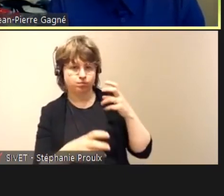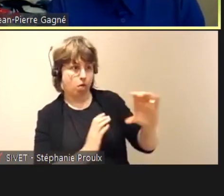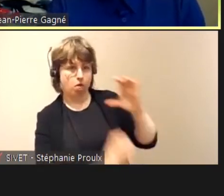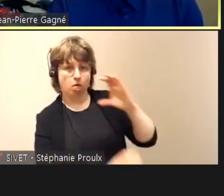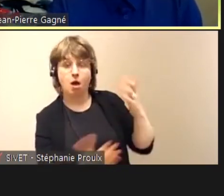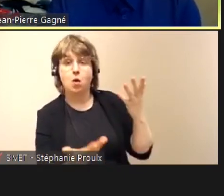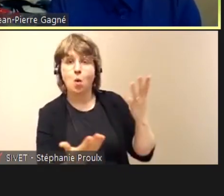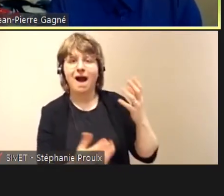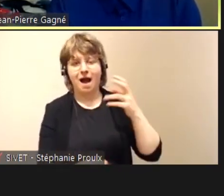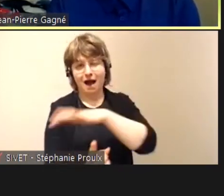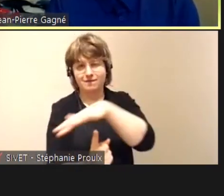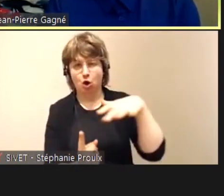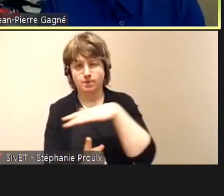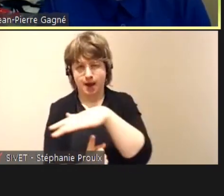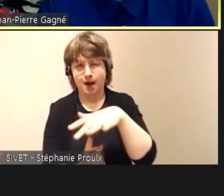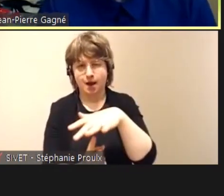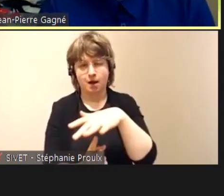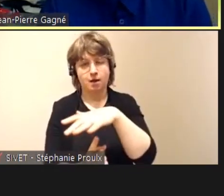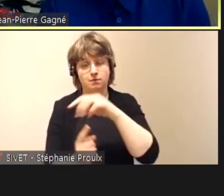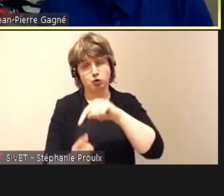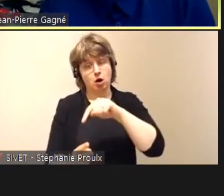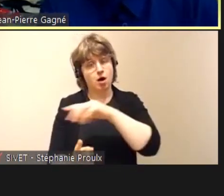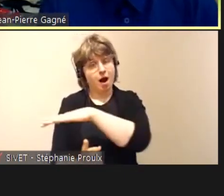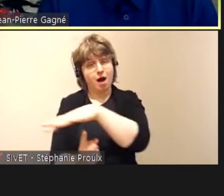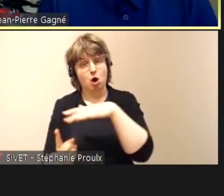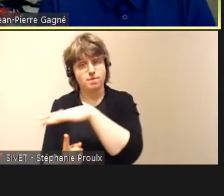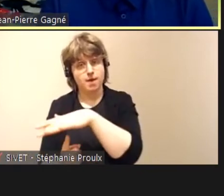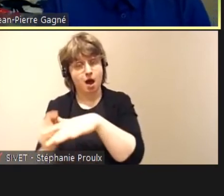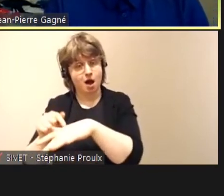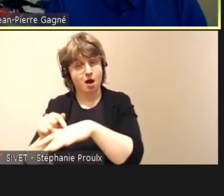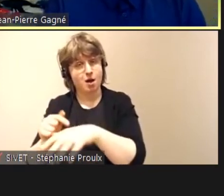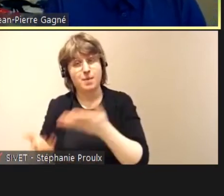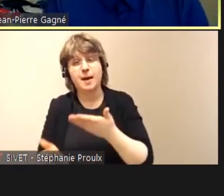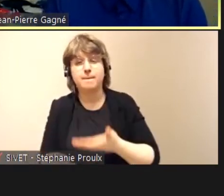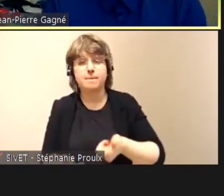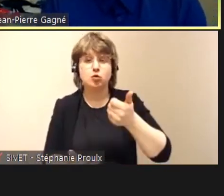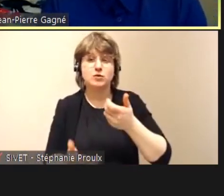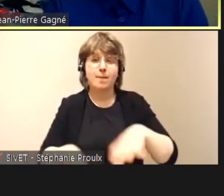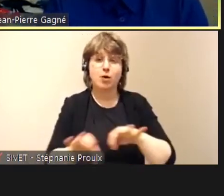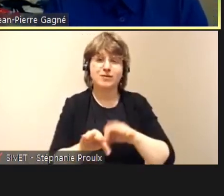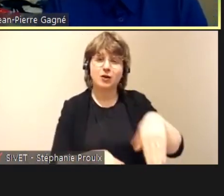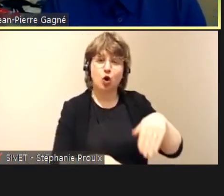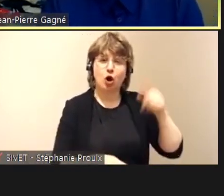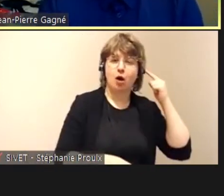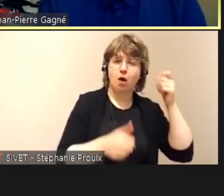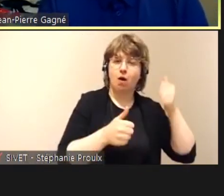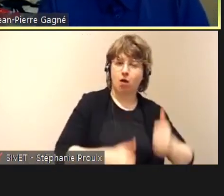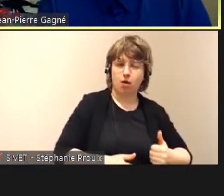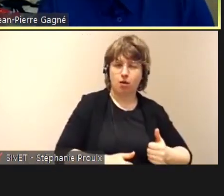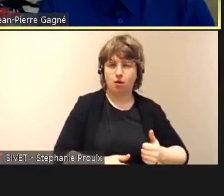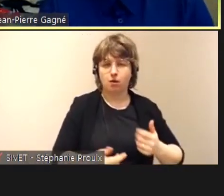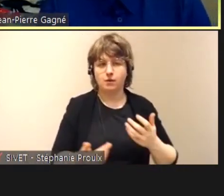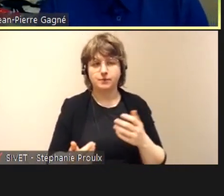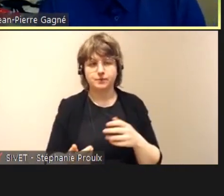c'est l'environnement. Et l'environnement, c'est probablement plus important même que de la perte auditive de la personne comme telle. Et